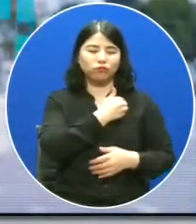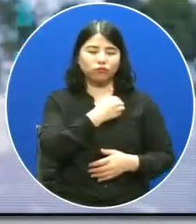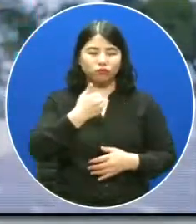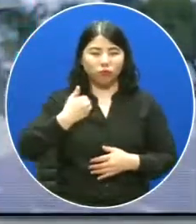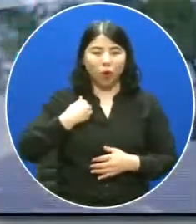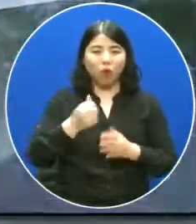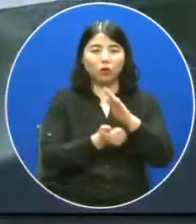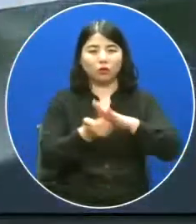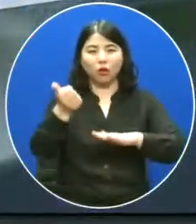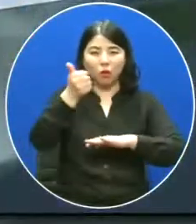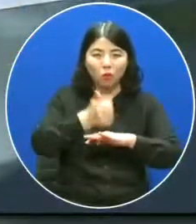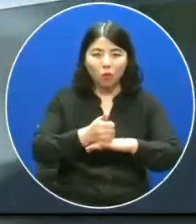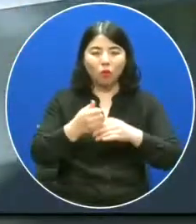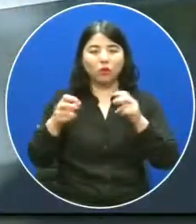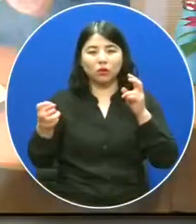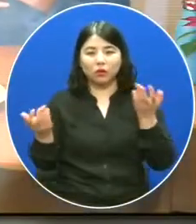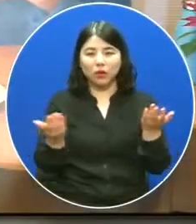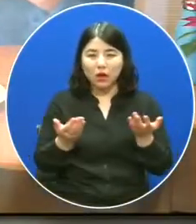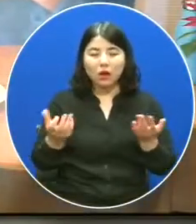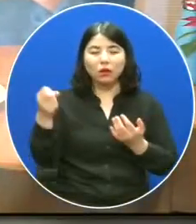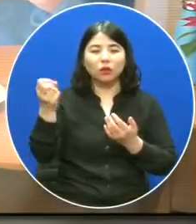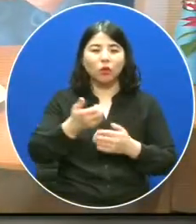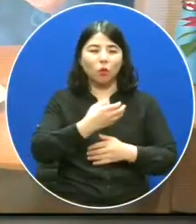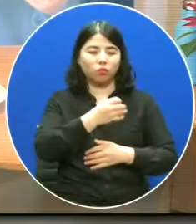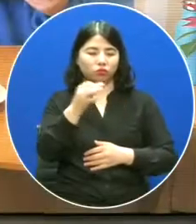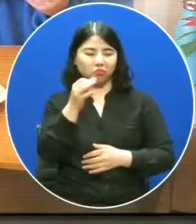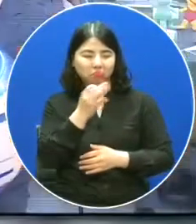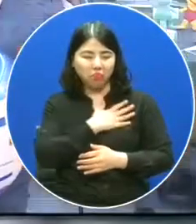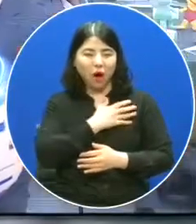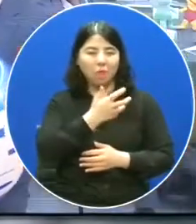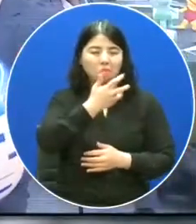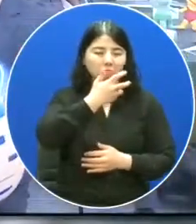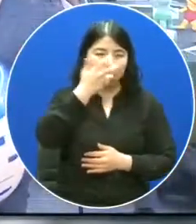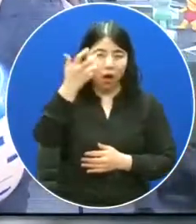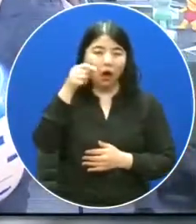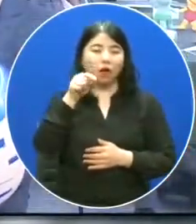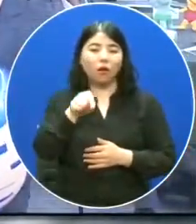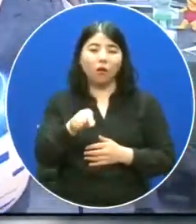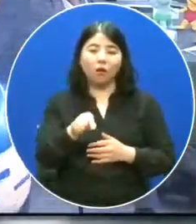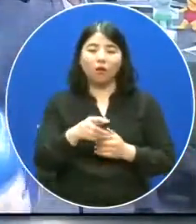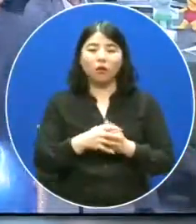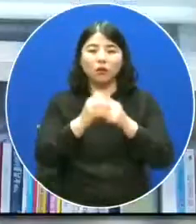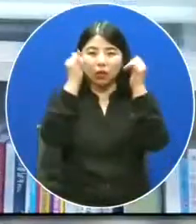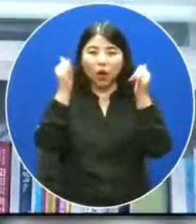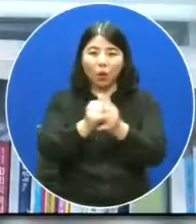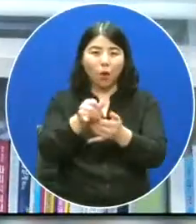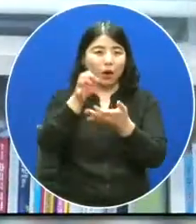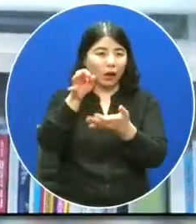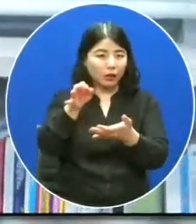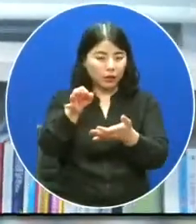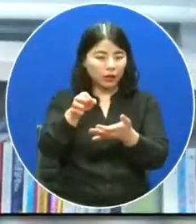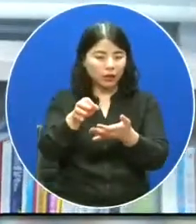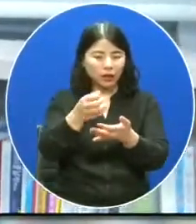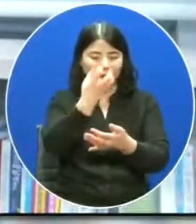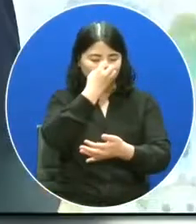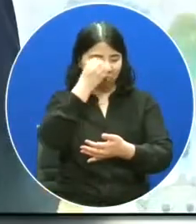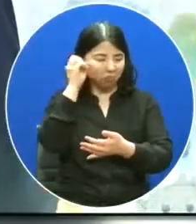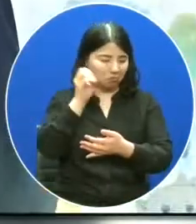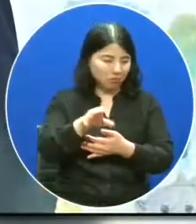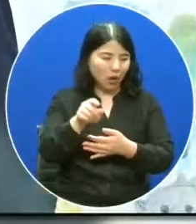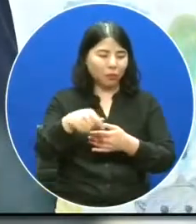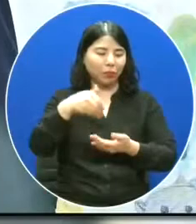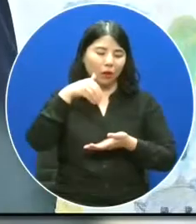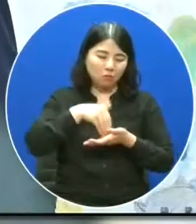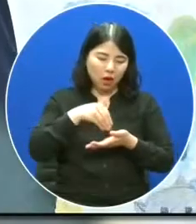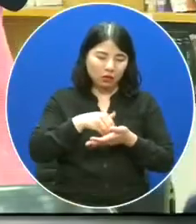풍요와 성공적 커리어, 부와 명예를 꿈꾸는 것을 사회적 목표로 간주하면서 사회적 가치를